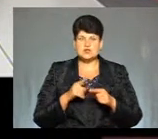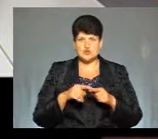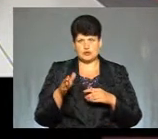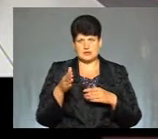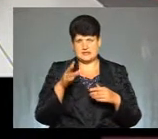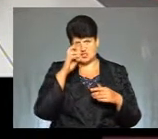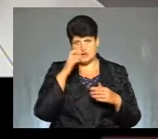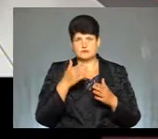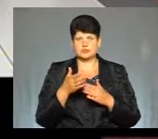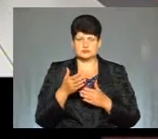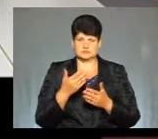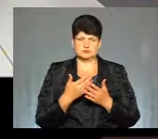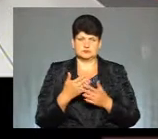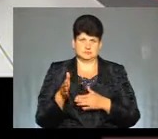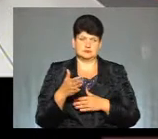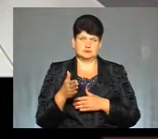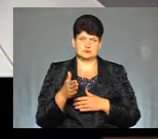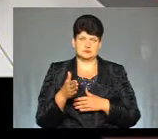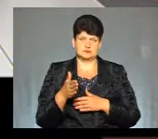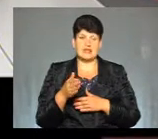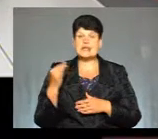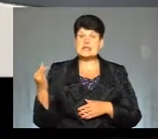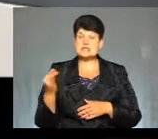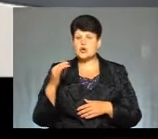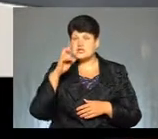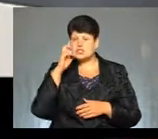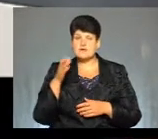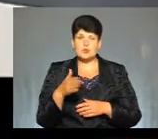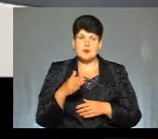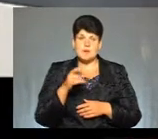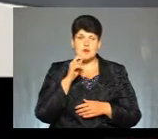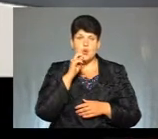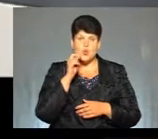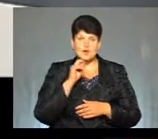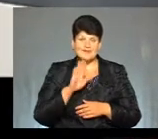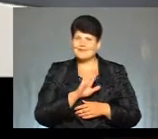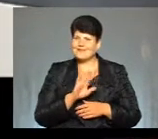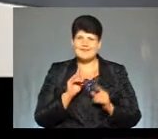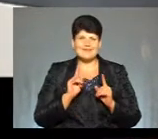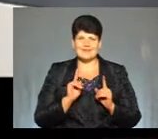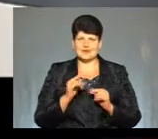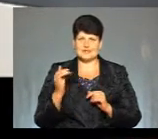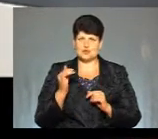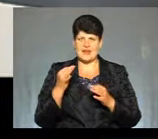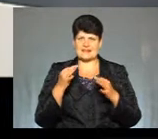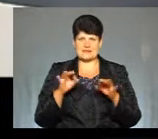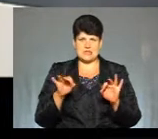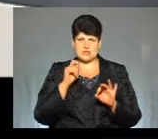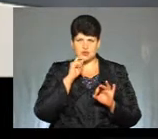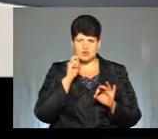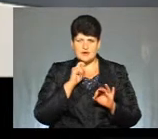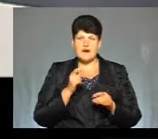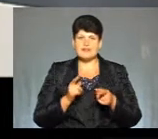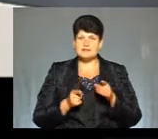символу? Ну, історія державного прапора українського не тільки історія незалежності України.